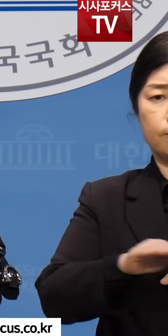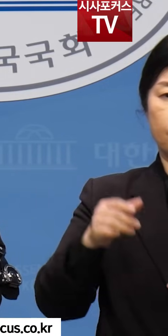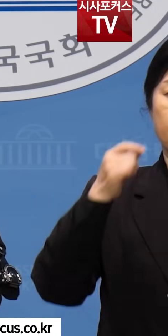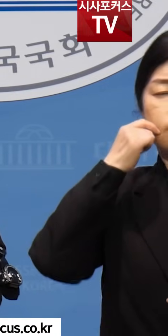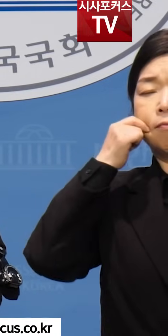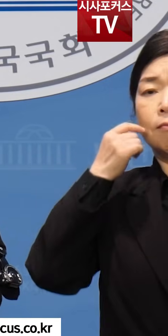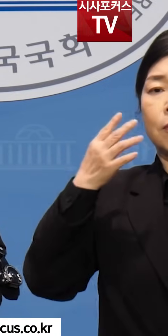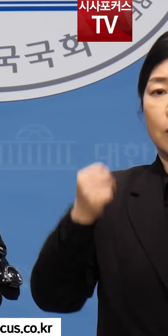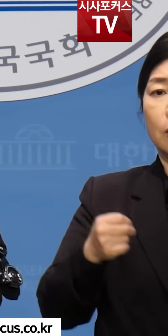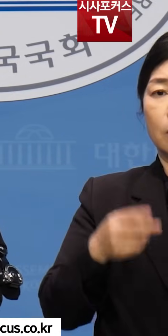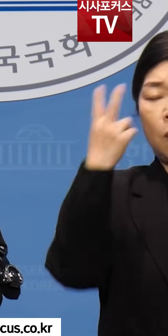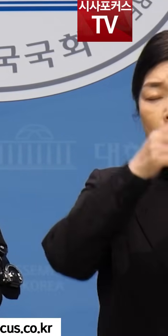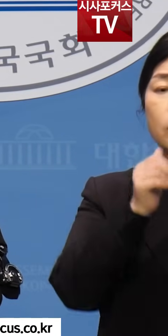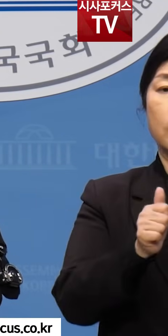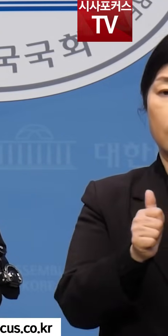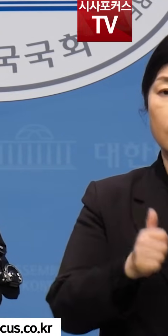부부였습니다.